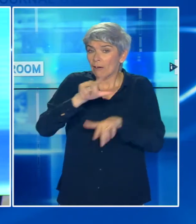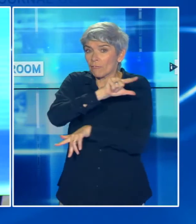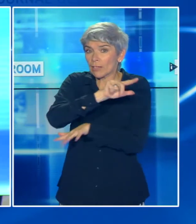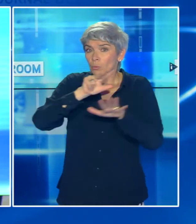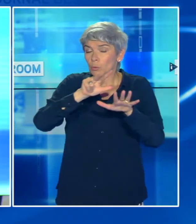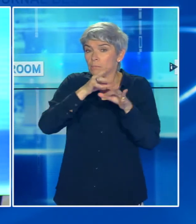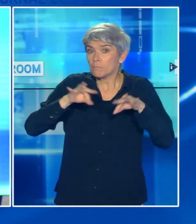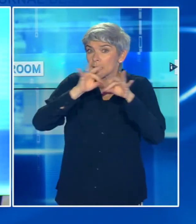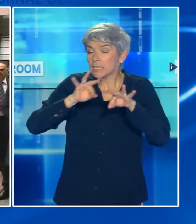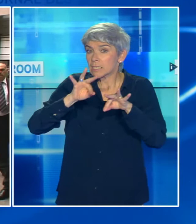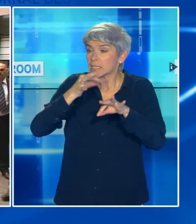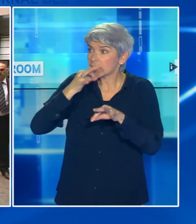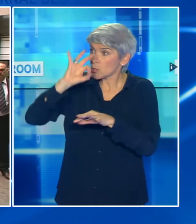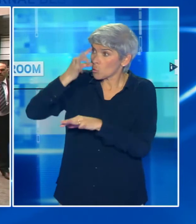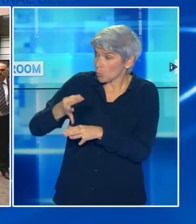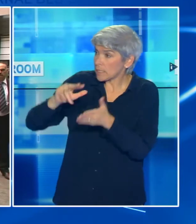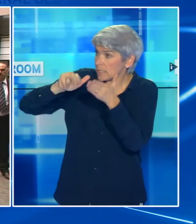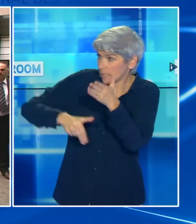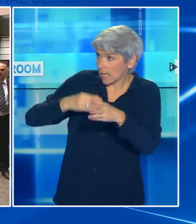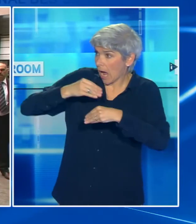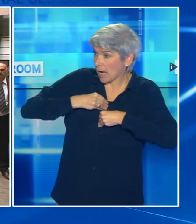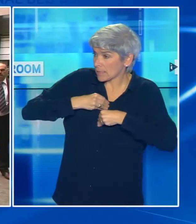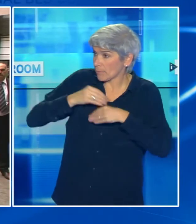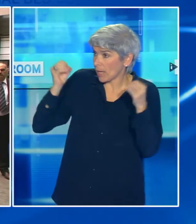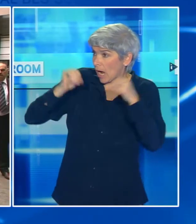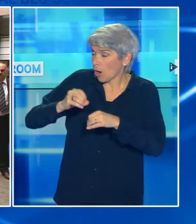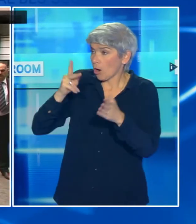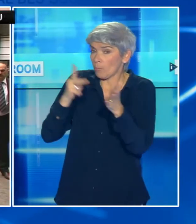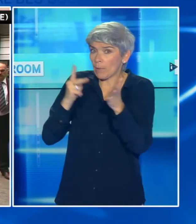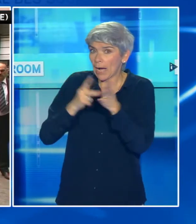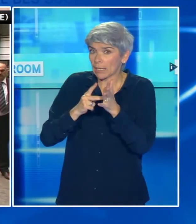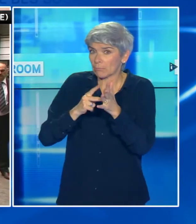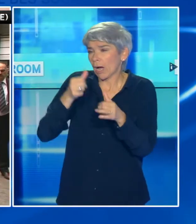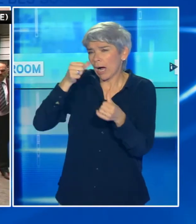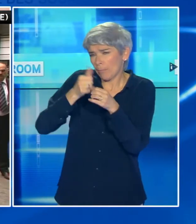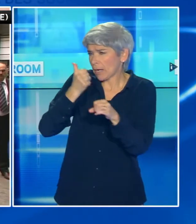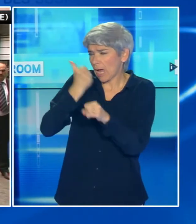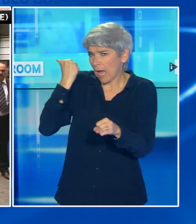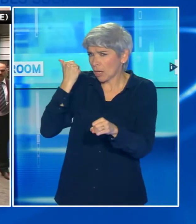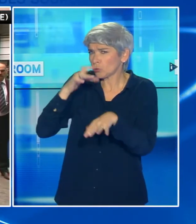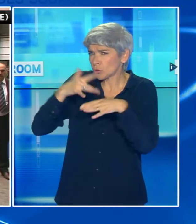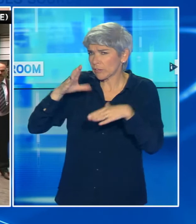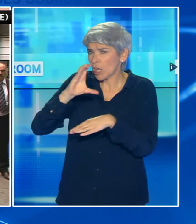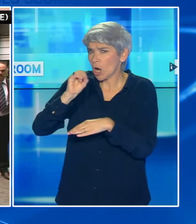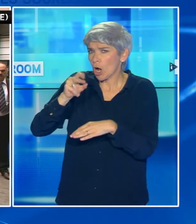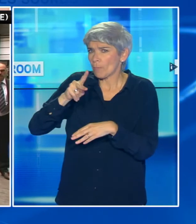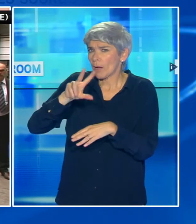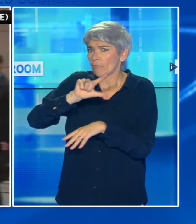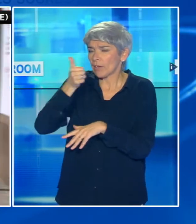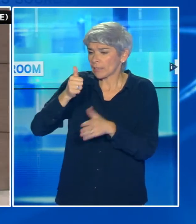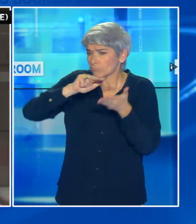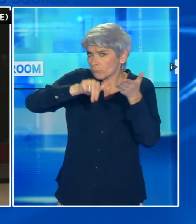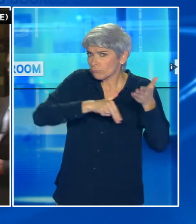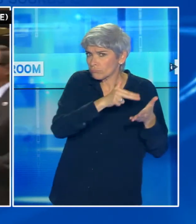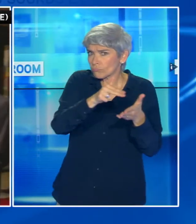européenne viennent de dire oui pour la signature de l'accord de Paris, presque un an après la COP 21. Une ratification qui